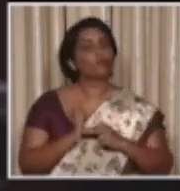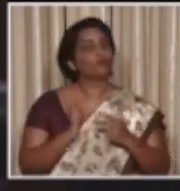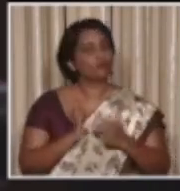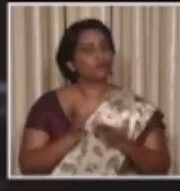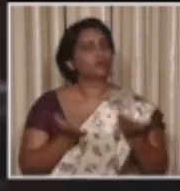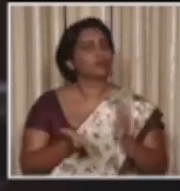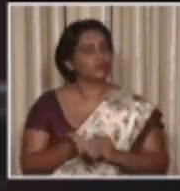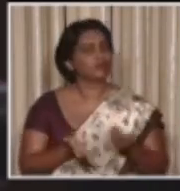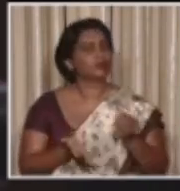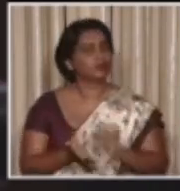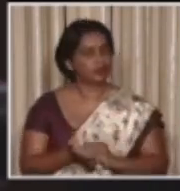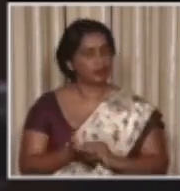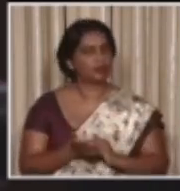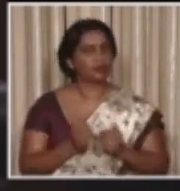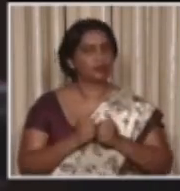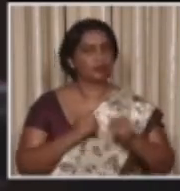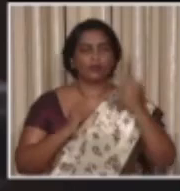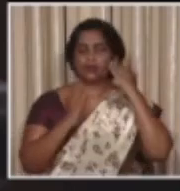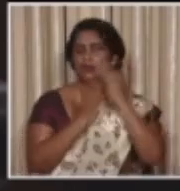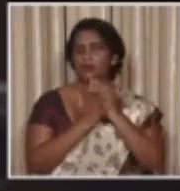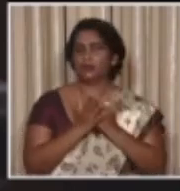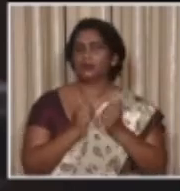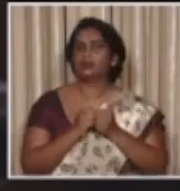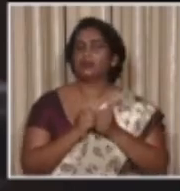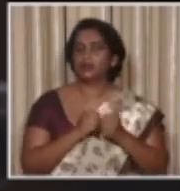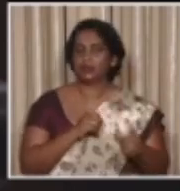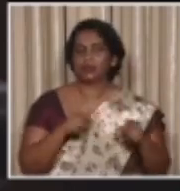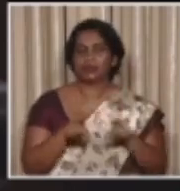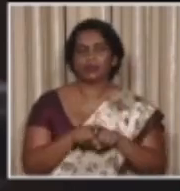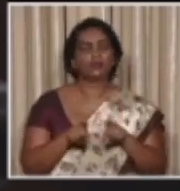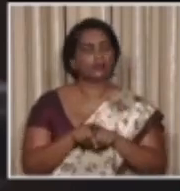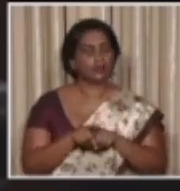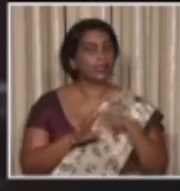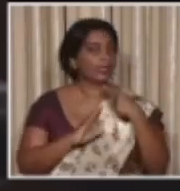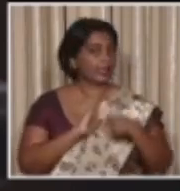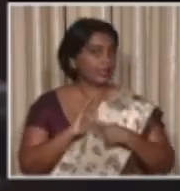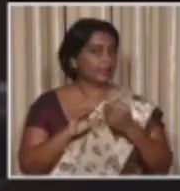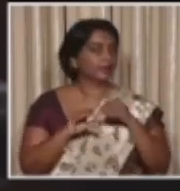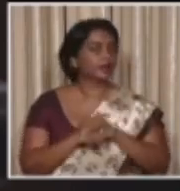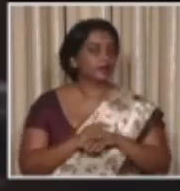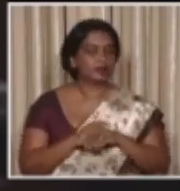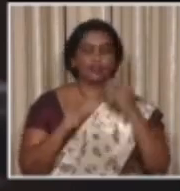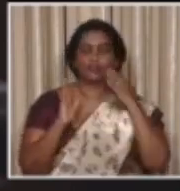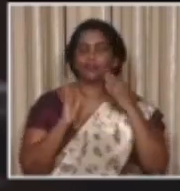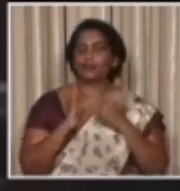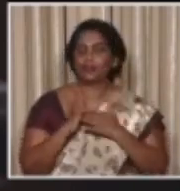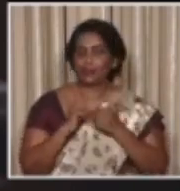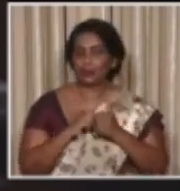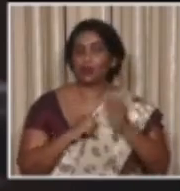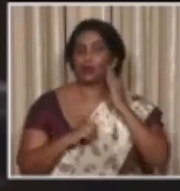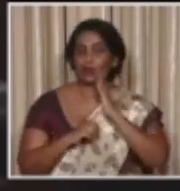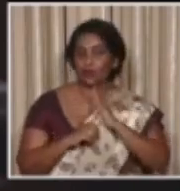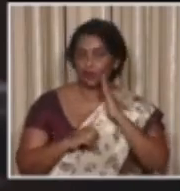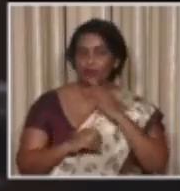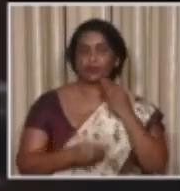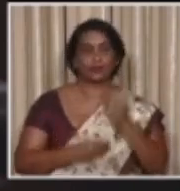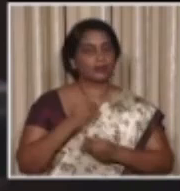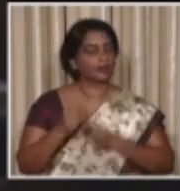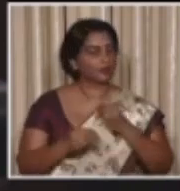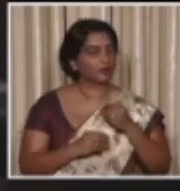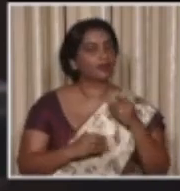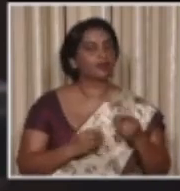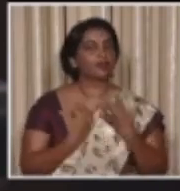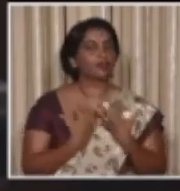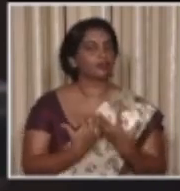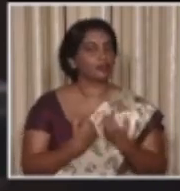දිගින් දිගටම ඇදීගෙන යන එක අපි හිතනවා රට තුල තියෙන තත්ත්වය තමයි විදේශ ආයෝජනය